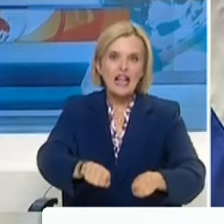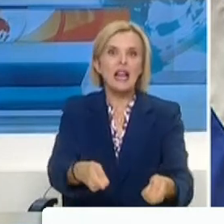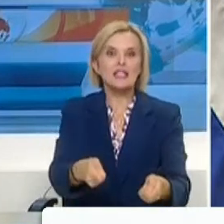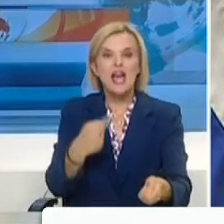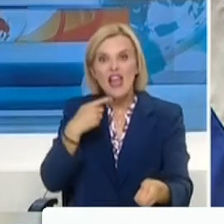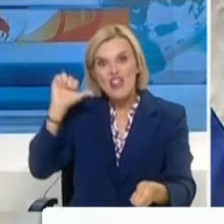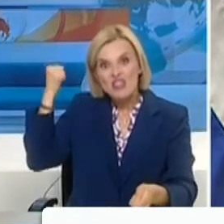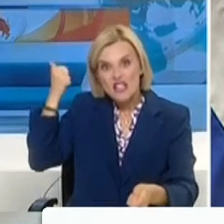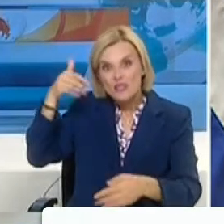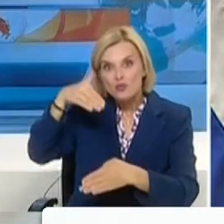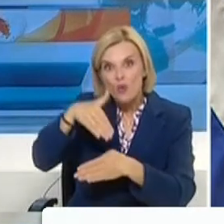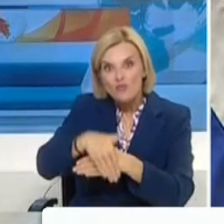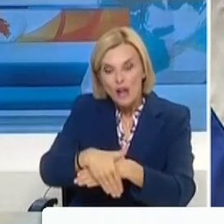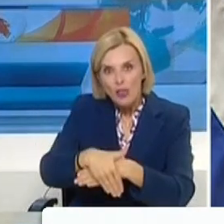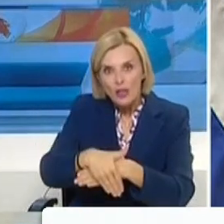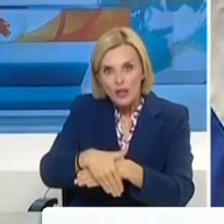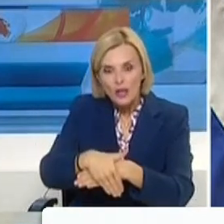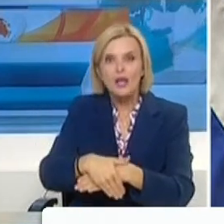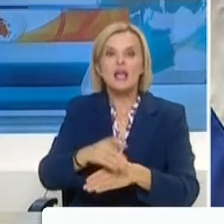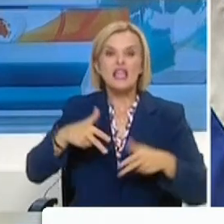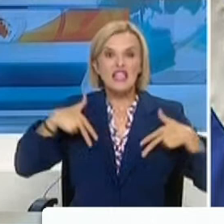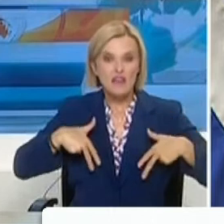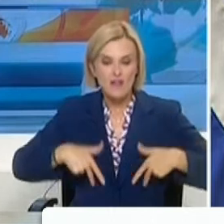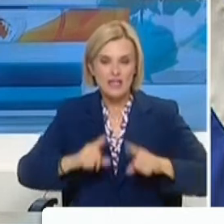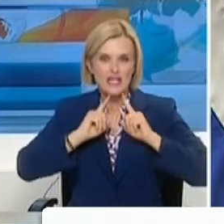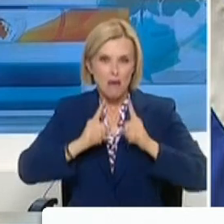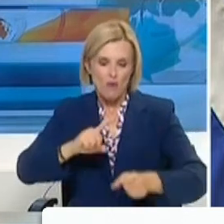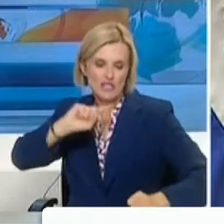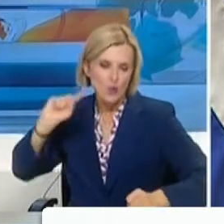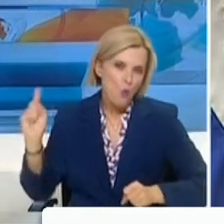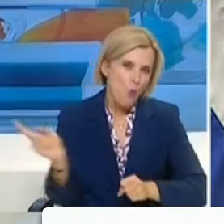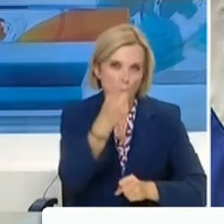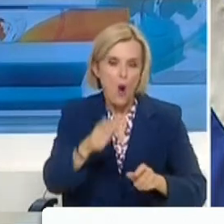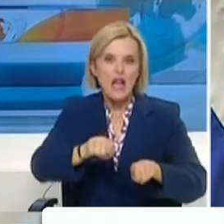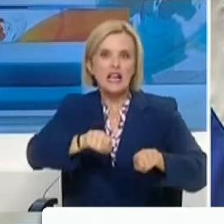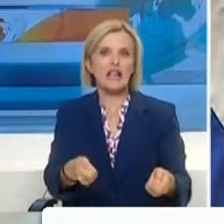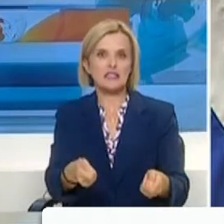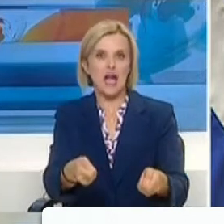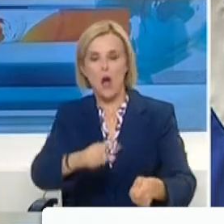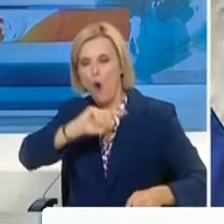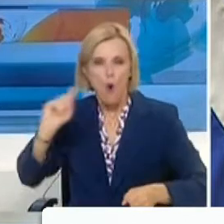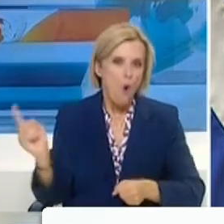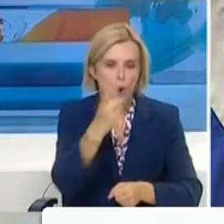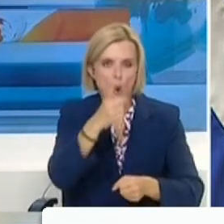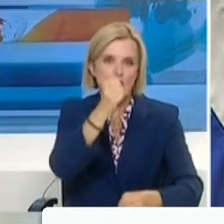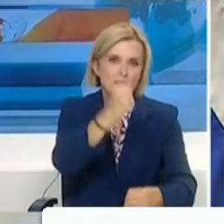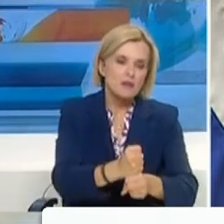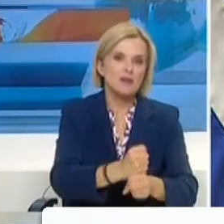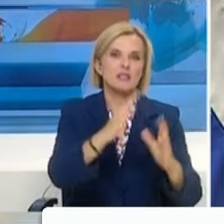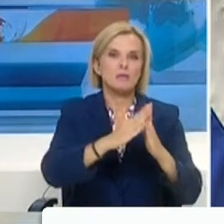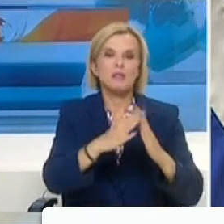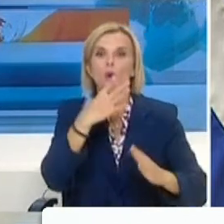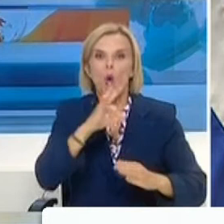βράδυ, μετά από μια σημαντική αύξηση στον αριθμό κρουσμάτων και όταν διαπιστώθηκε ότι υπήρχε μικρή συμμόρφωση με τα μέτρα της φυσικής